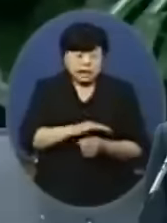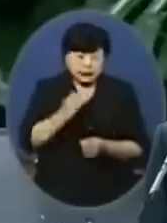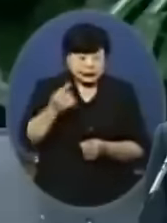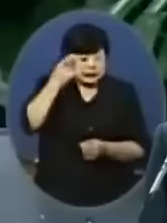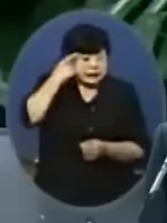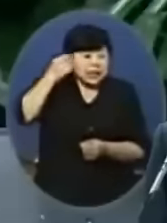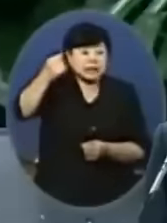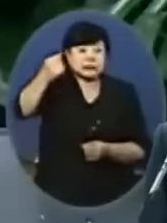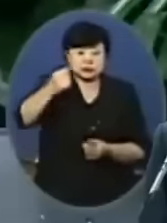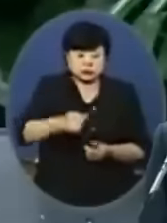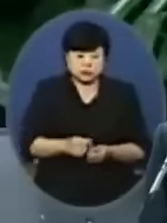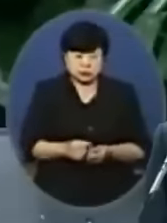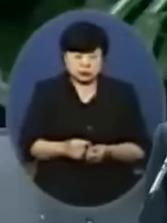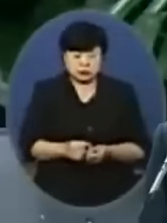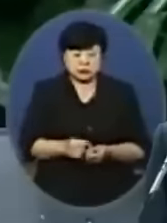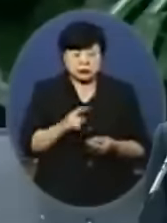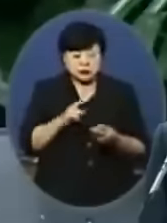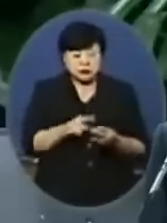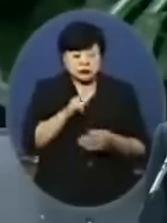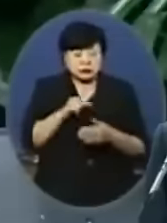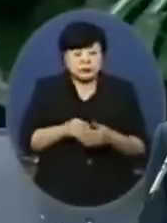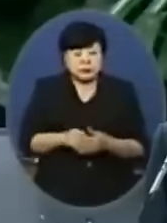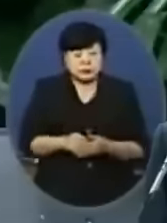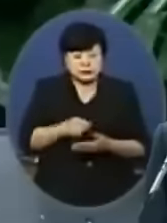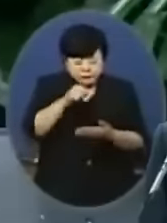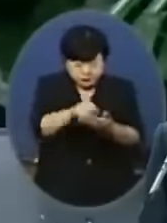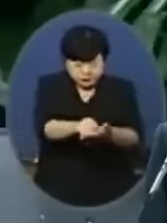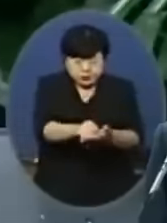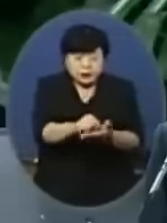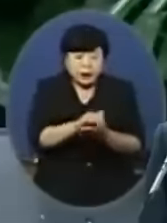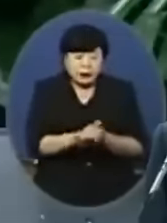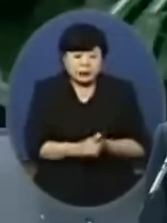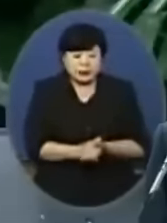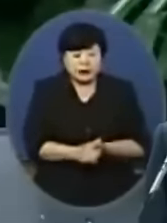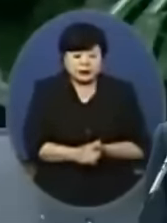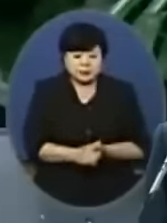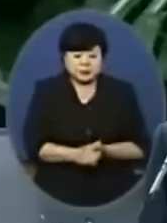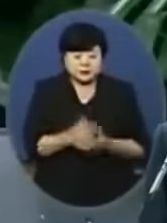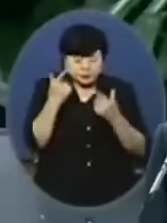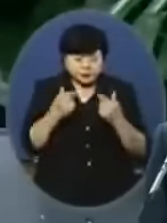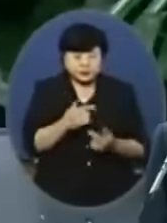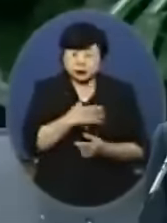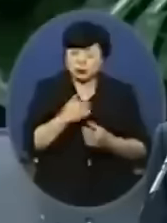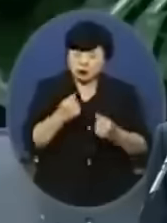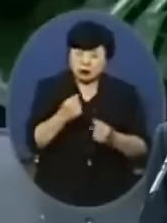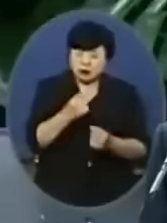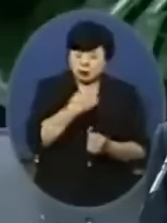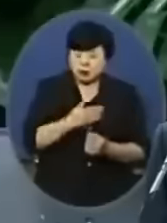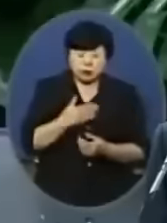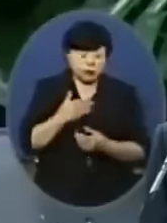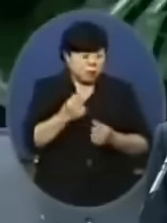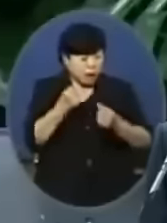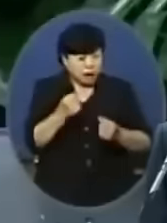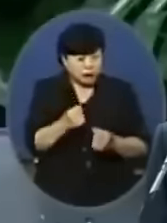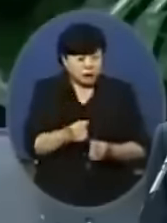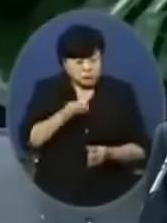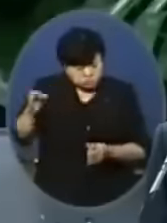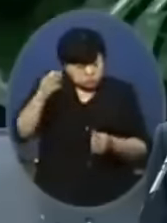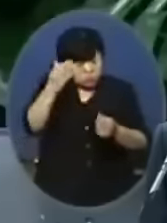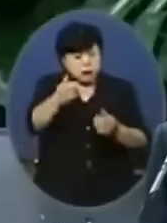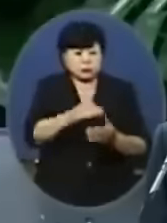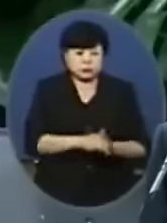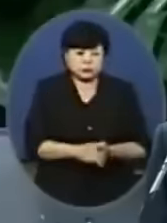늘 생각을 하고 그것이 마음을 점령하게 하십시오. 언제나 나는 강건하고 건강하다는 것을